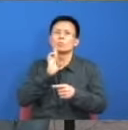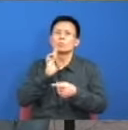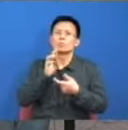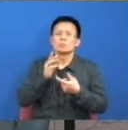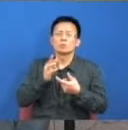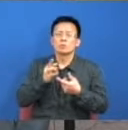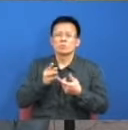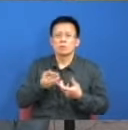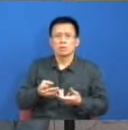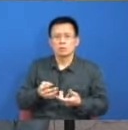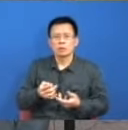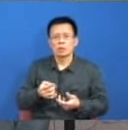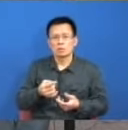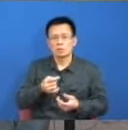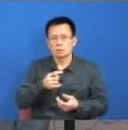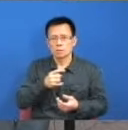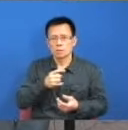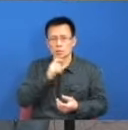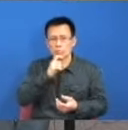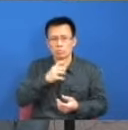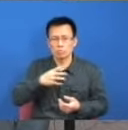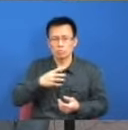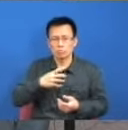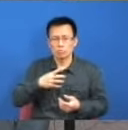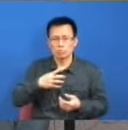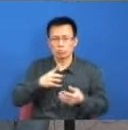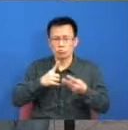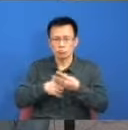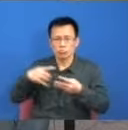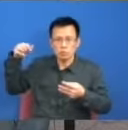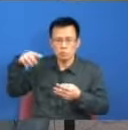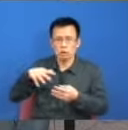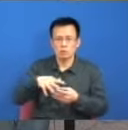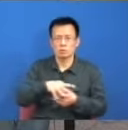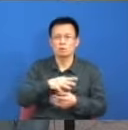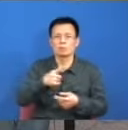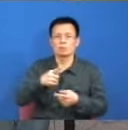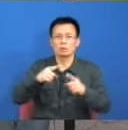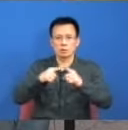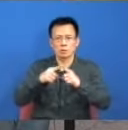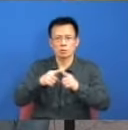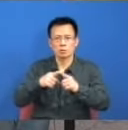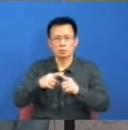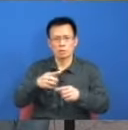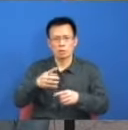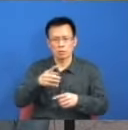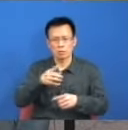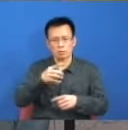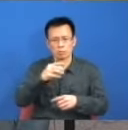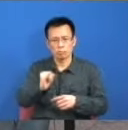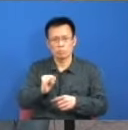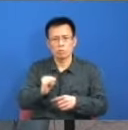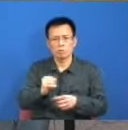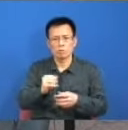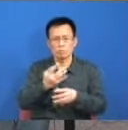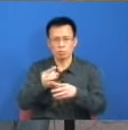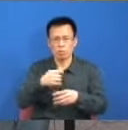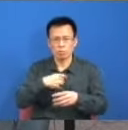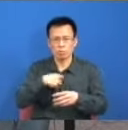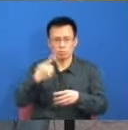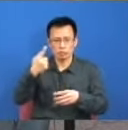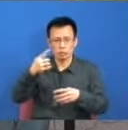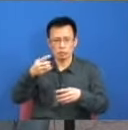我哋有擁有主流價值嘅人嗰套咧，係咪完全啱咧？呢個係我哋值得有心思同疑問。所以我都有 puzzle 㗎，去